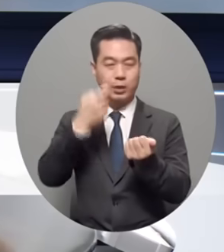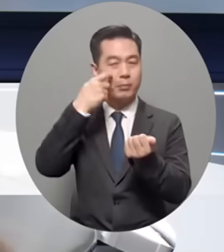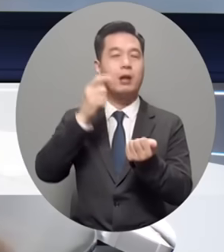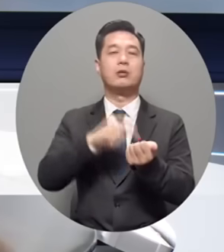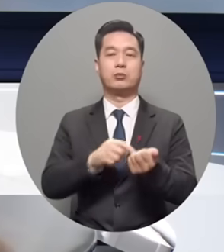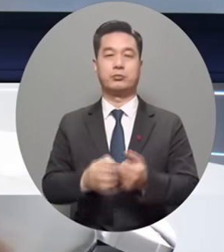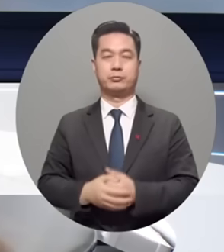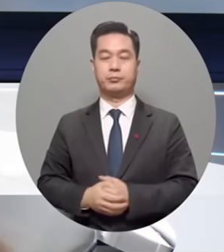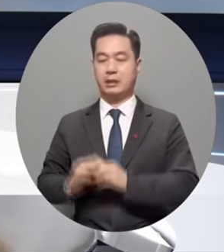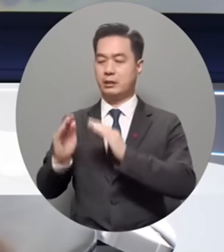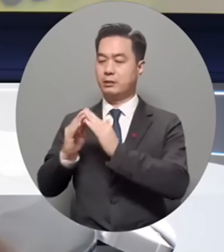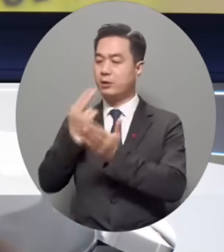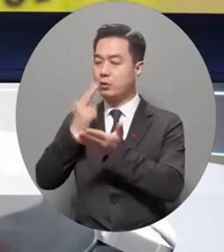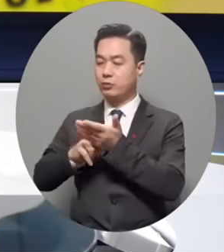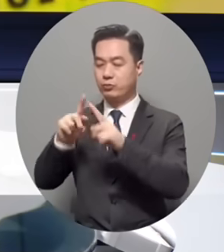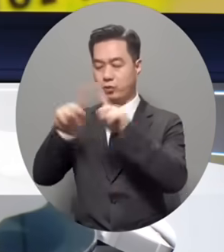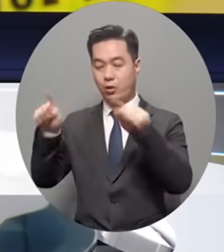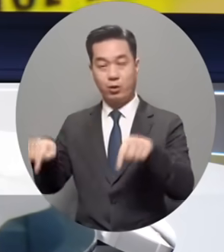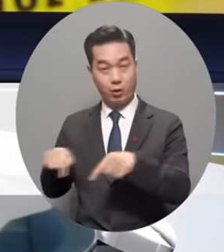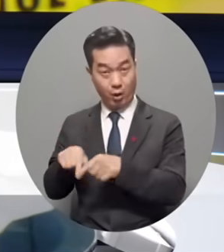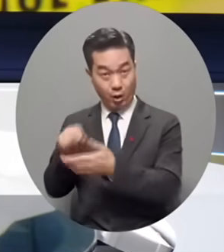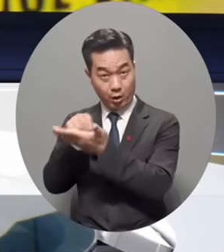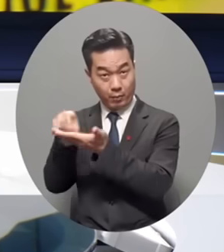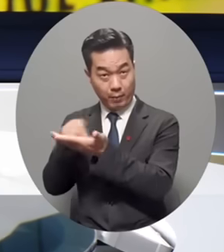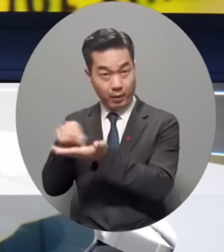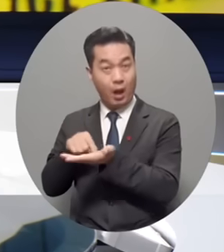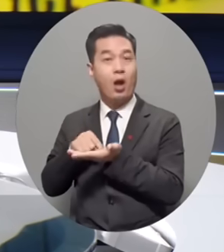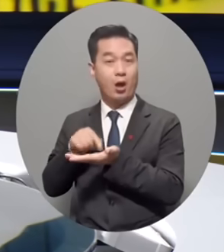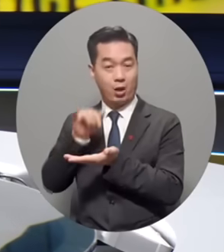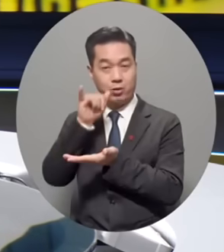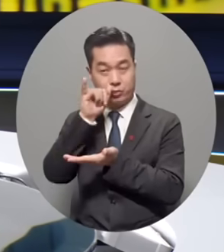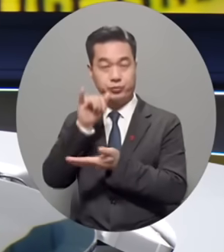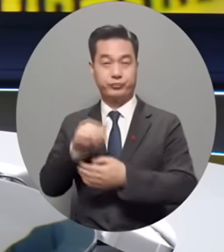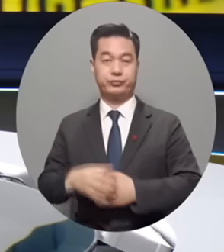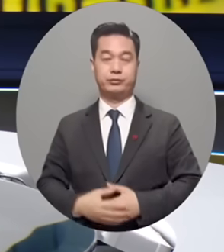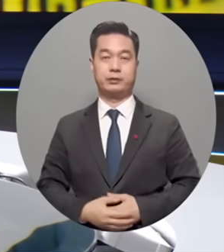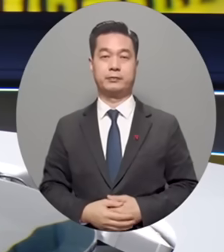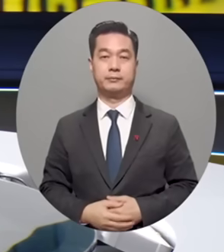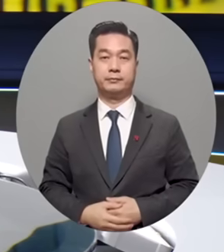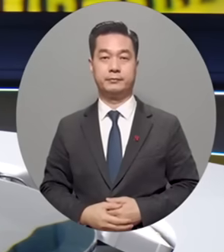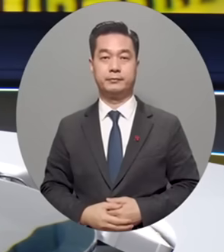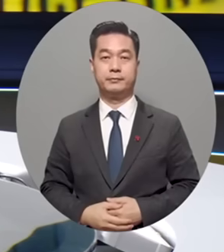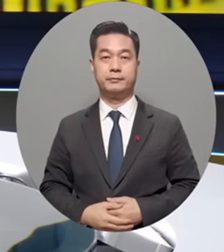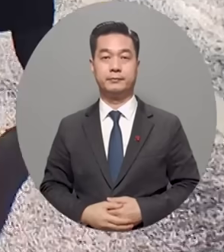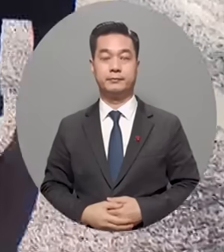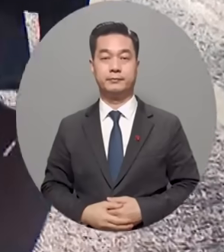자택에서는 유서로 추정되는 메모가 발견됐습니다. 변윤재 기자가 보도합니다.